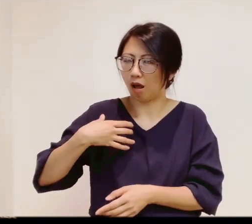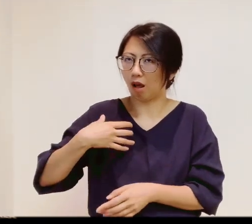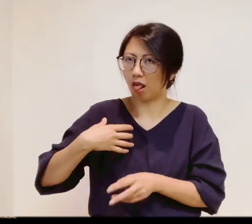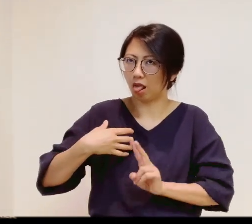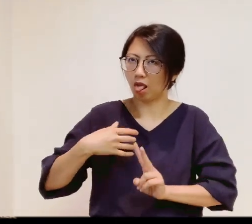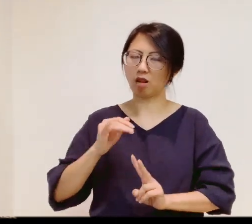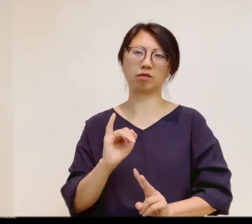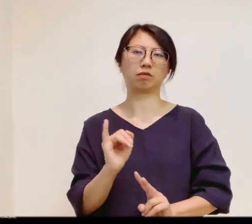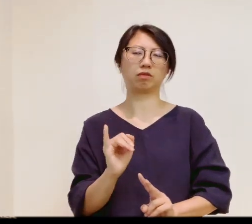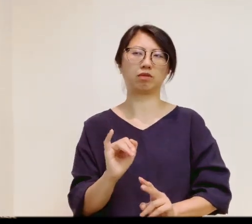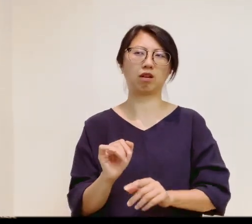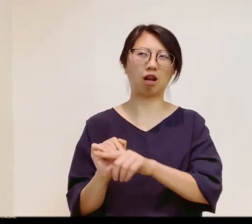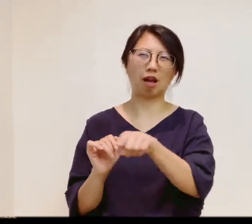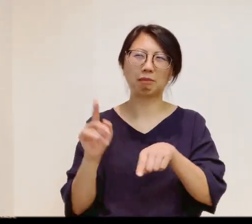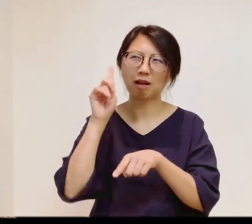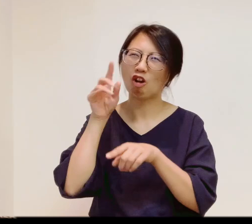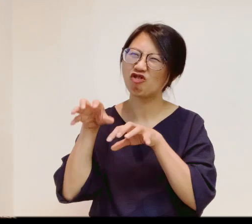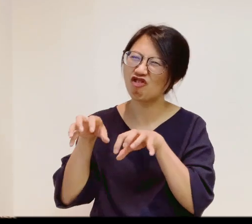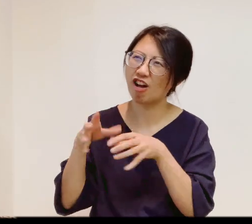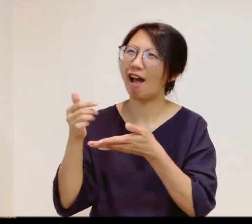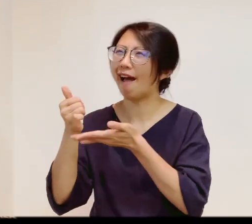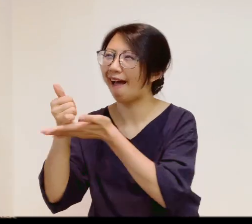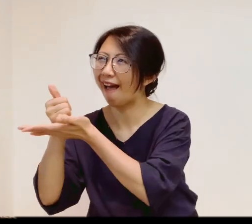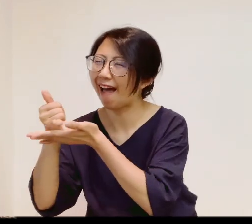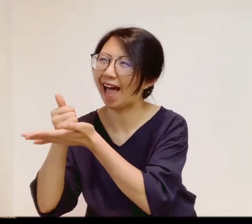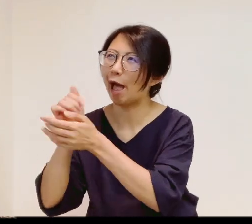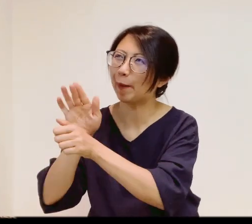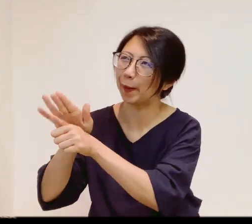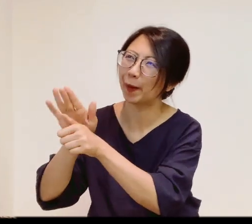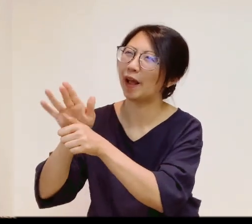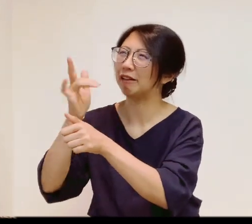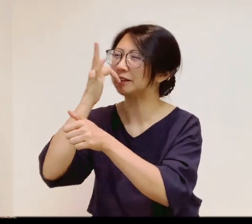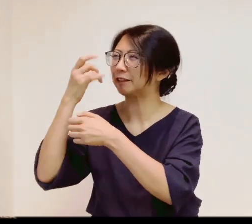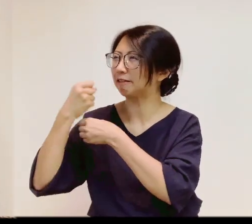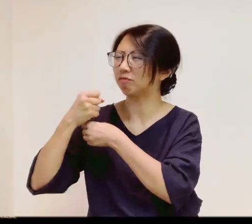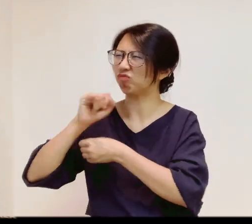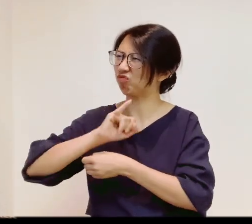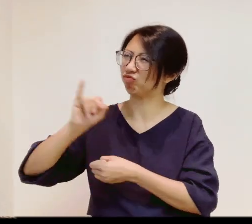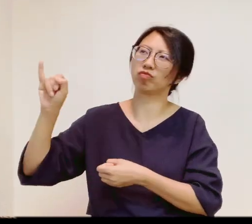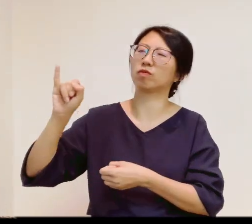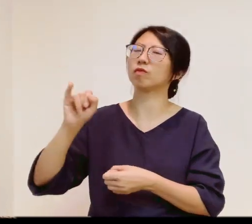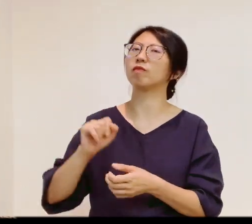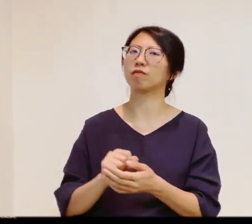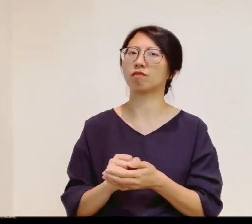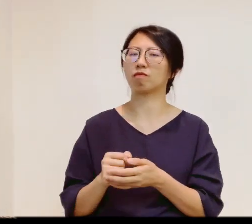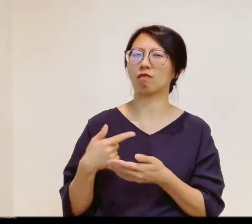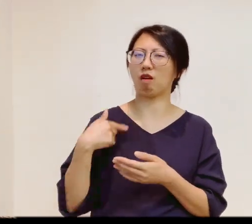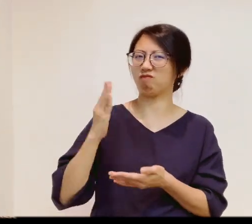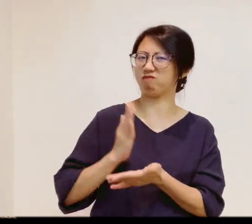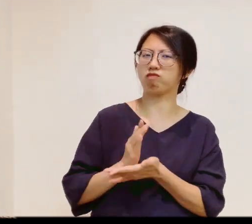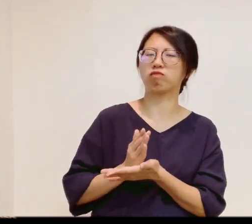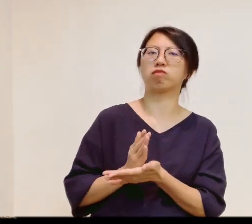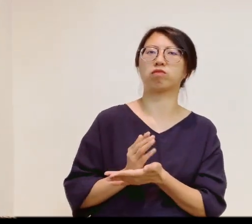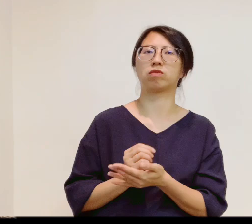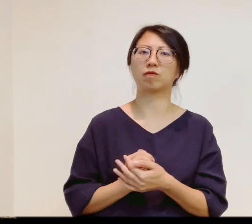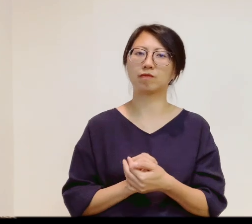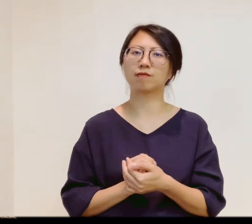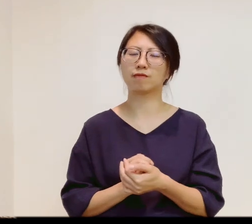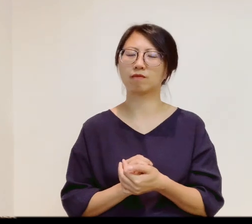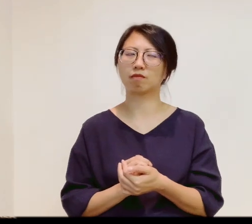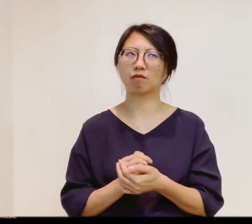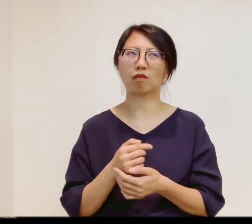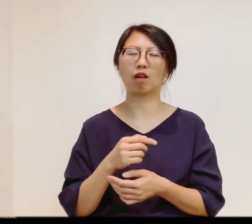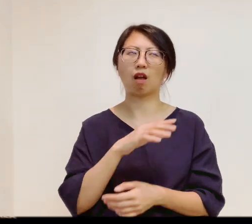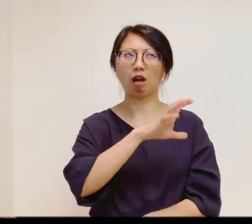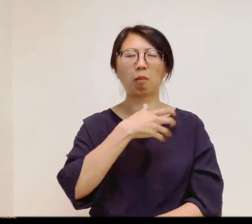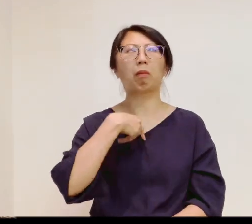啊，佢一定要保持自己啲尊嚴咧，係令到自己咧唔好跌到好似呢啲其他人咁樣。 咁呢個我覺得都係一